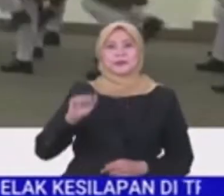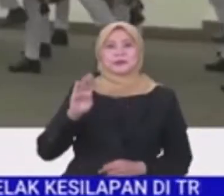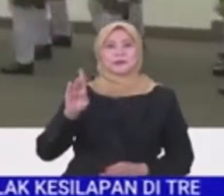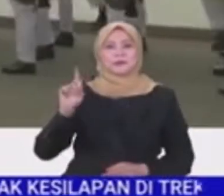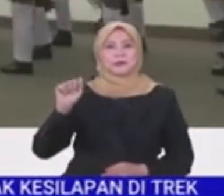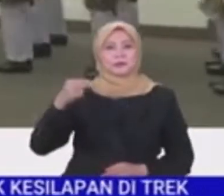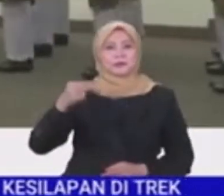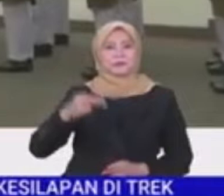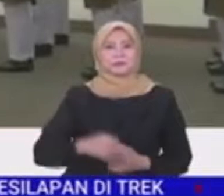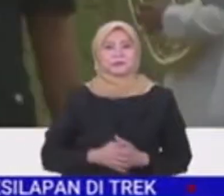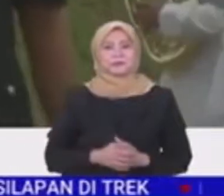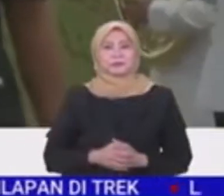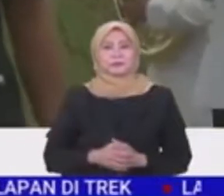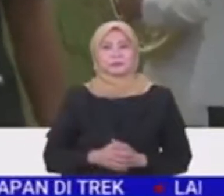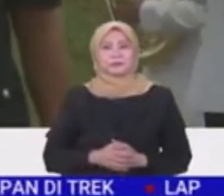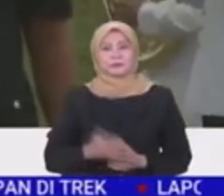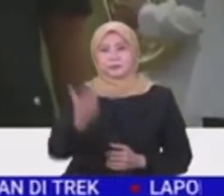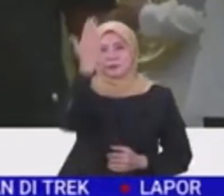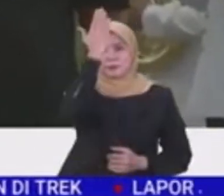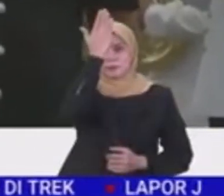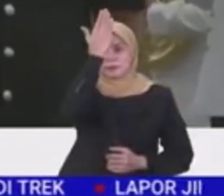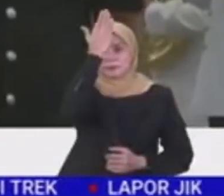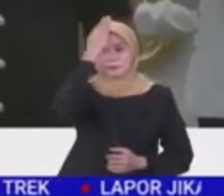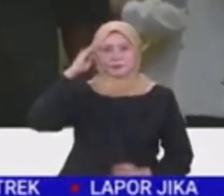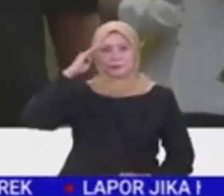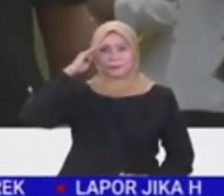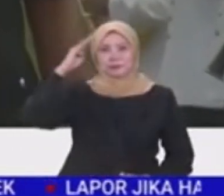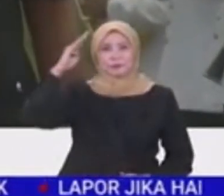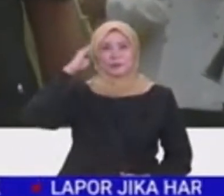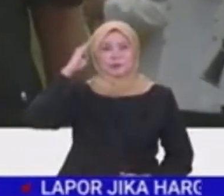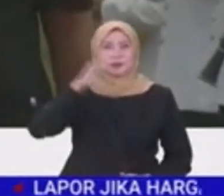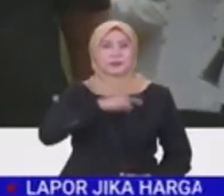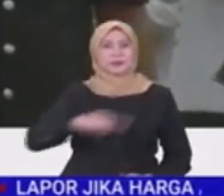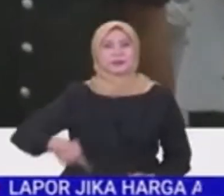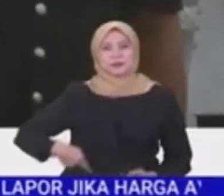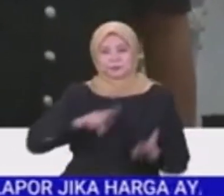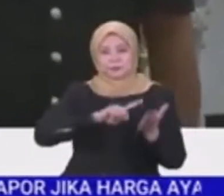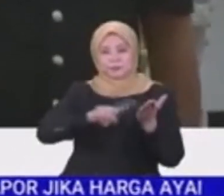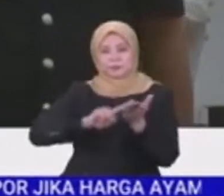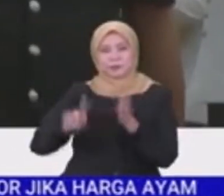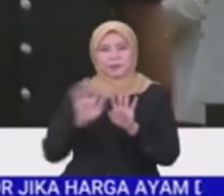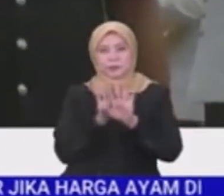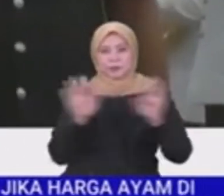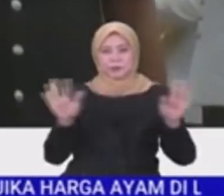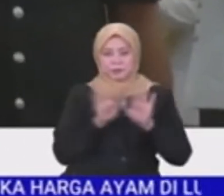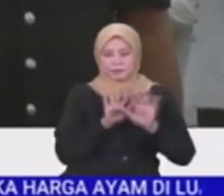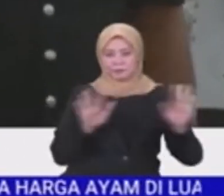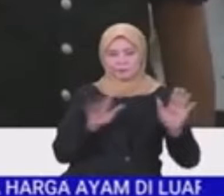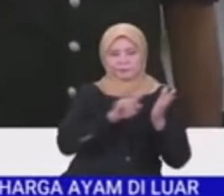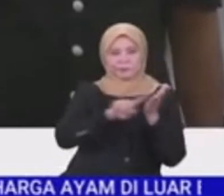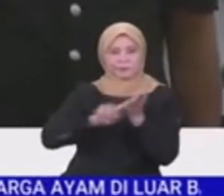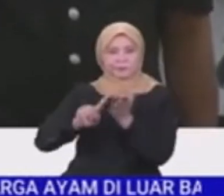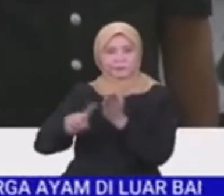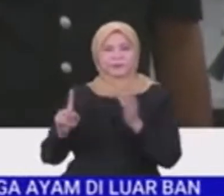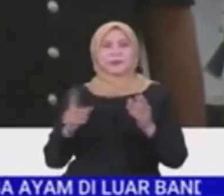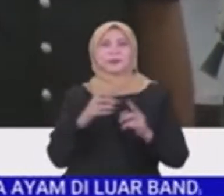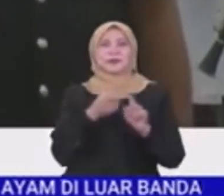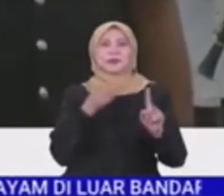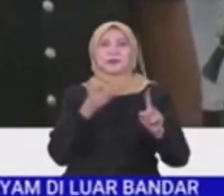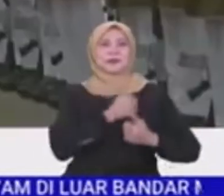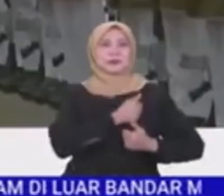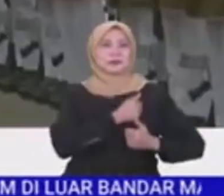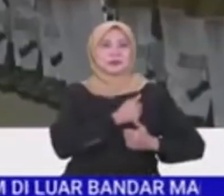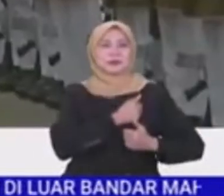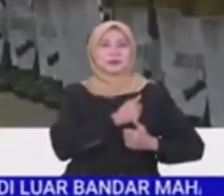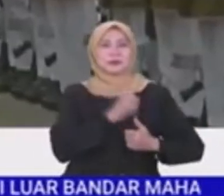Abdullah seri Paduka Baginda menerima Tabik hormat diraja dan memeriksa kawalan kehormatan utama dari Batalion pertama